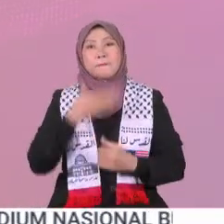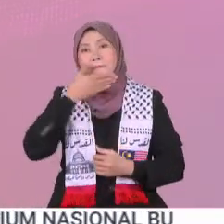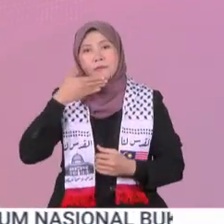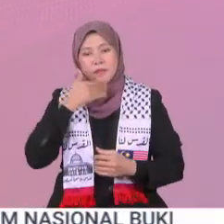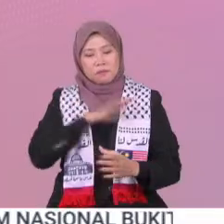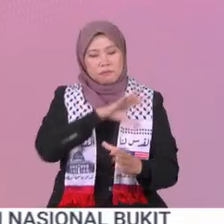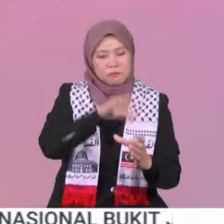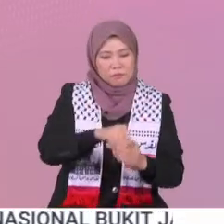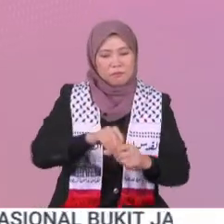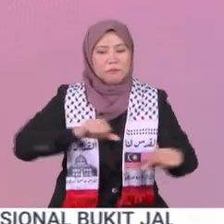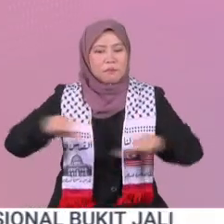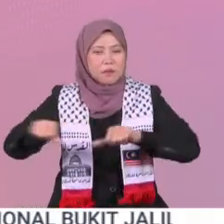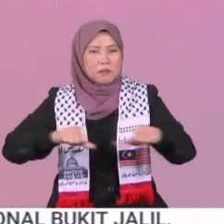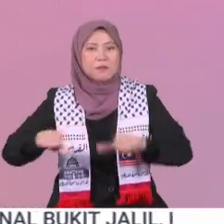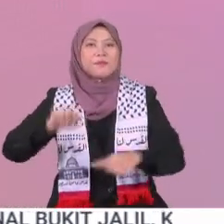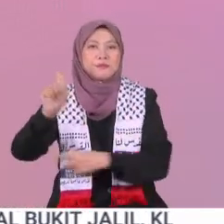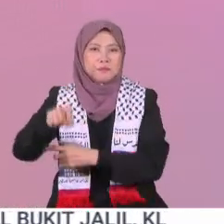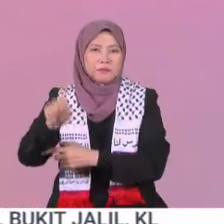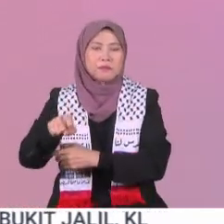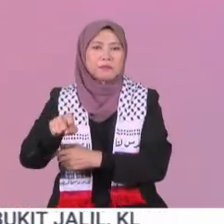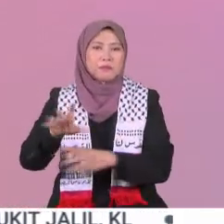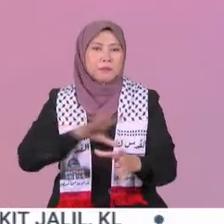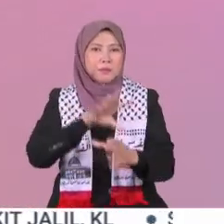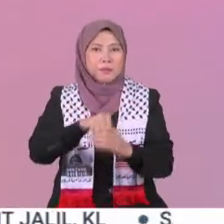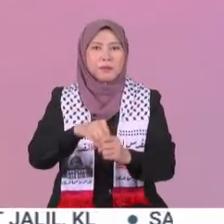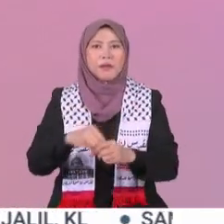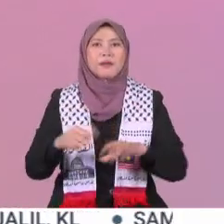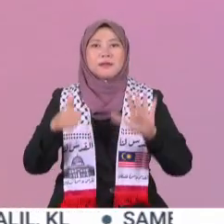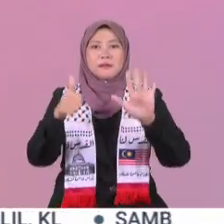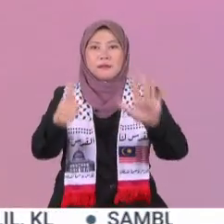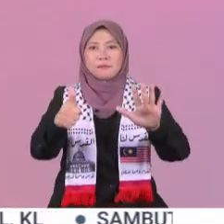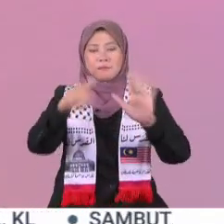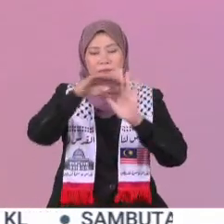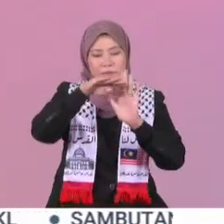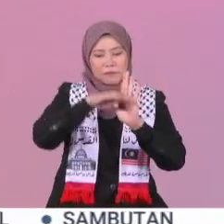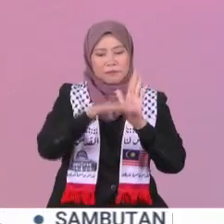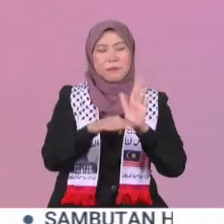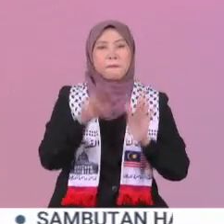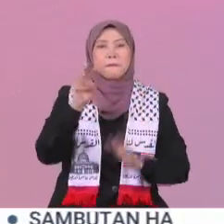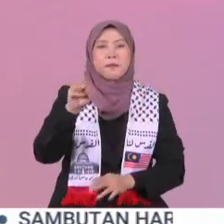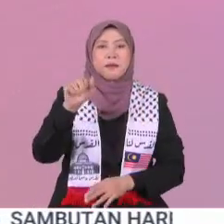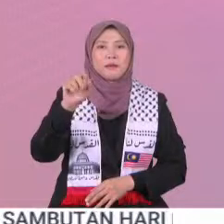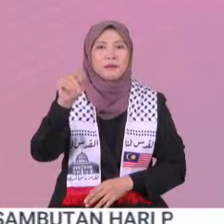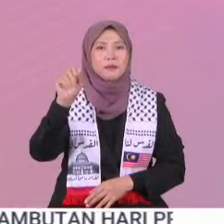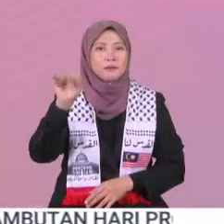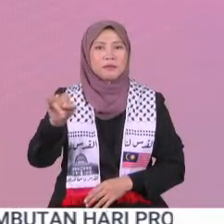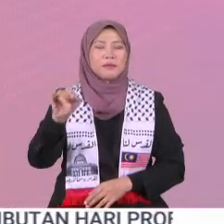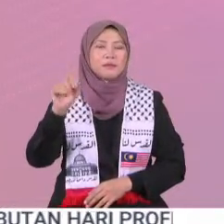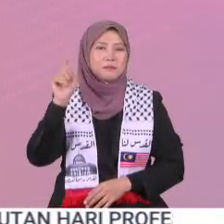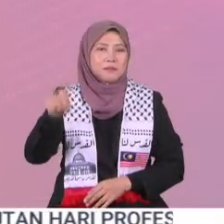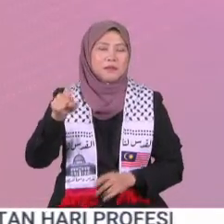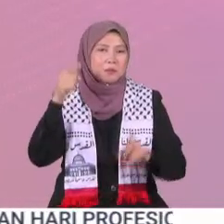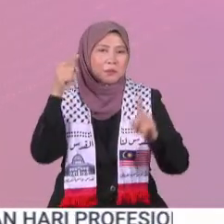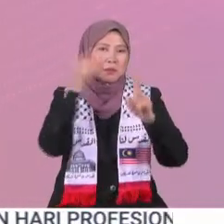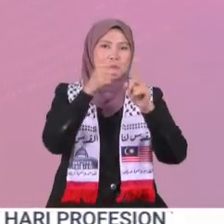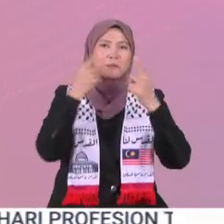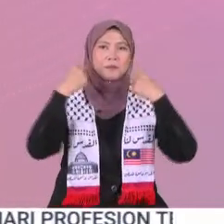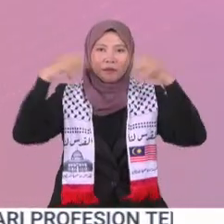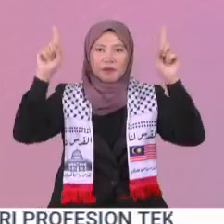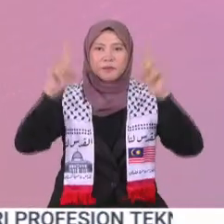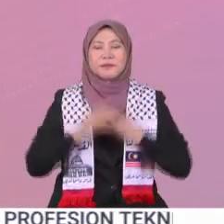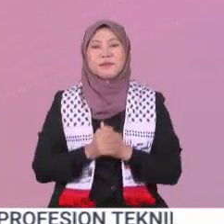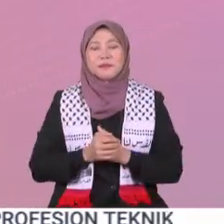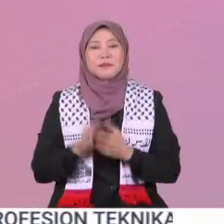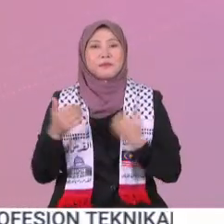aktif cukup diperlukan untuk memastikan 6 tonggak Malaysia Madani direalisasikan. Wartawan Nur Azizah Drahman